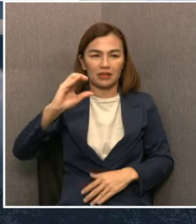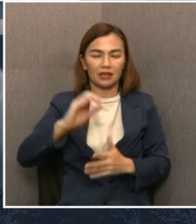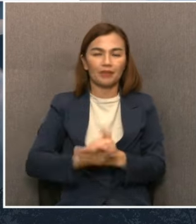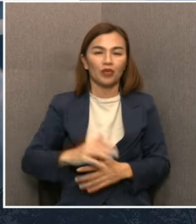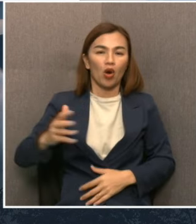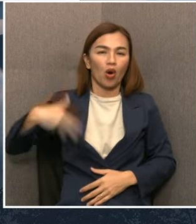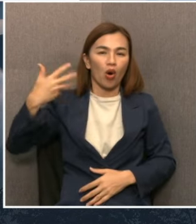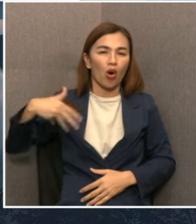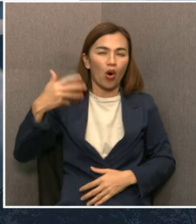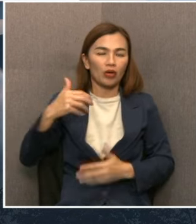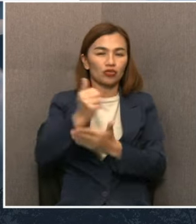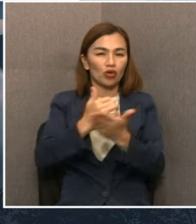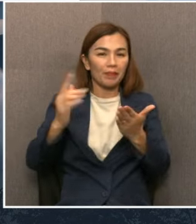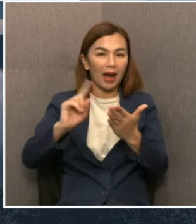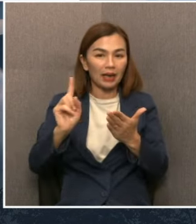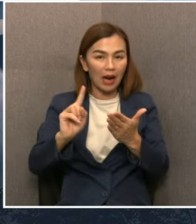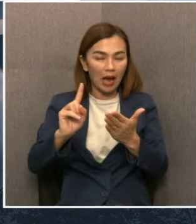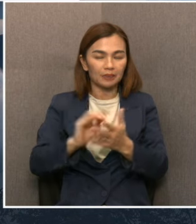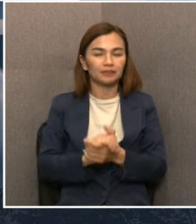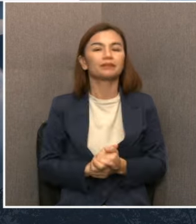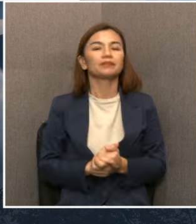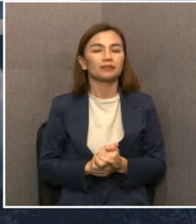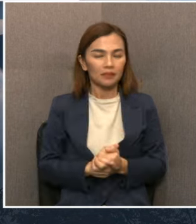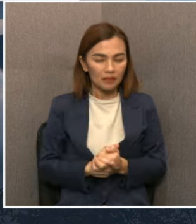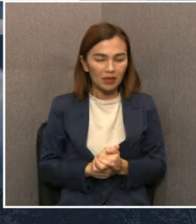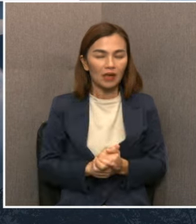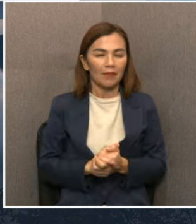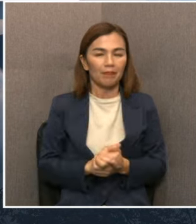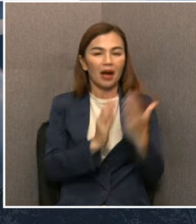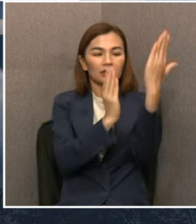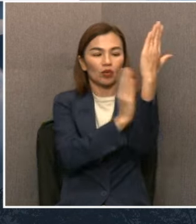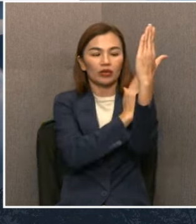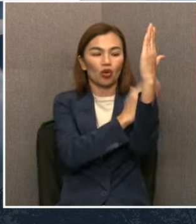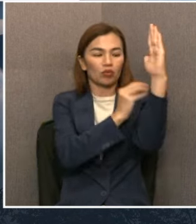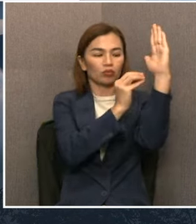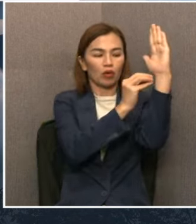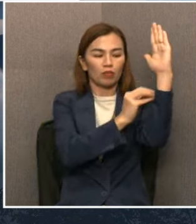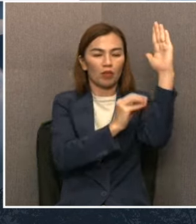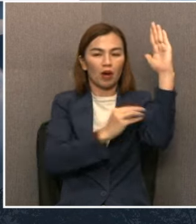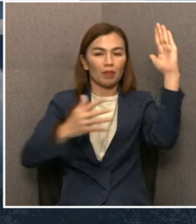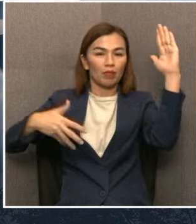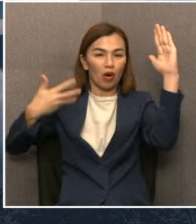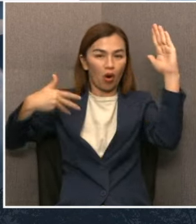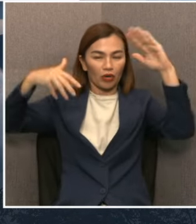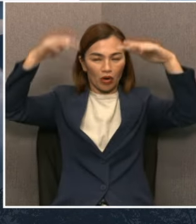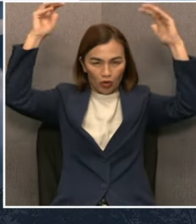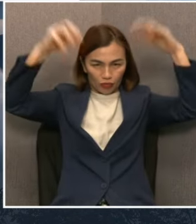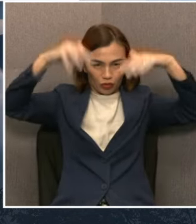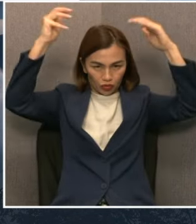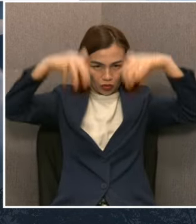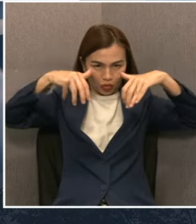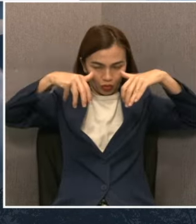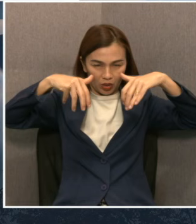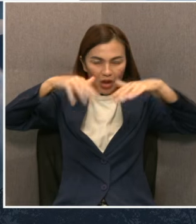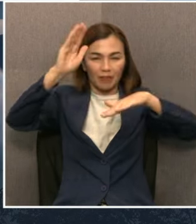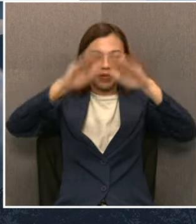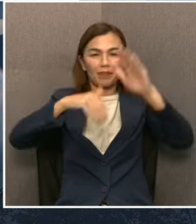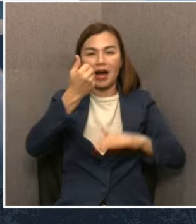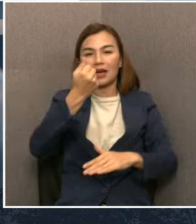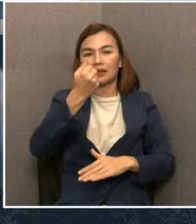ร้อนส่วนใหญ่ในภาคใต้นะคะภาคใต้ฝั่งตะวันตกจะมีอากาศร้อนแล้วก็จะมีฝนฟ้าคะนองเกิดขึ้นได้ประมาณร้อย